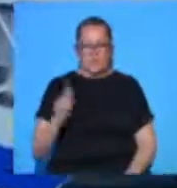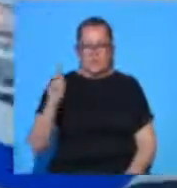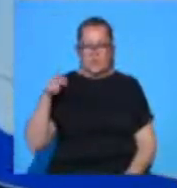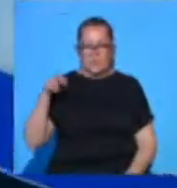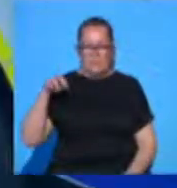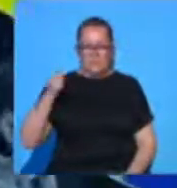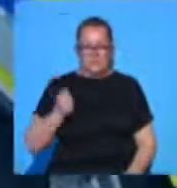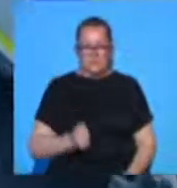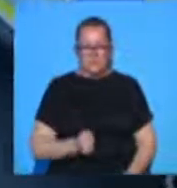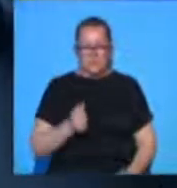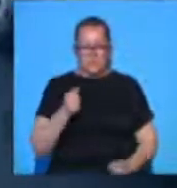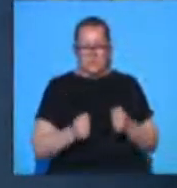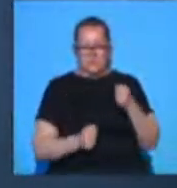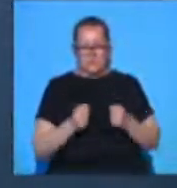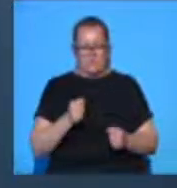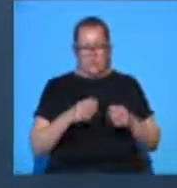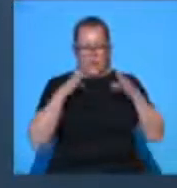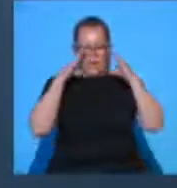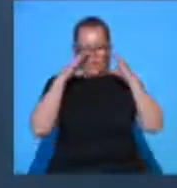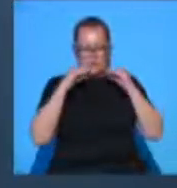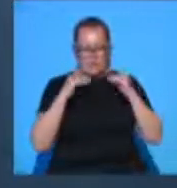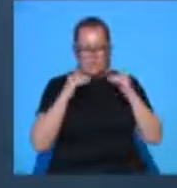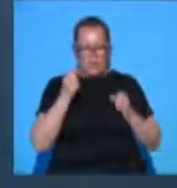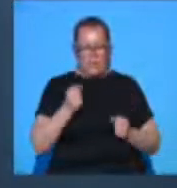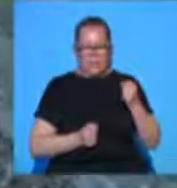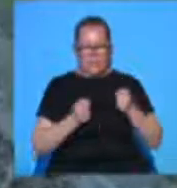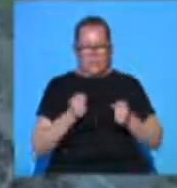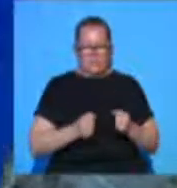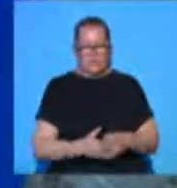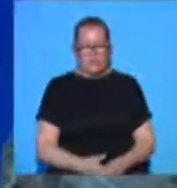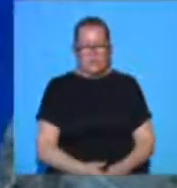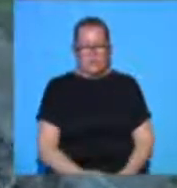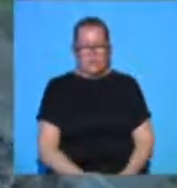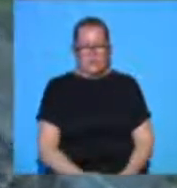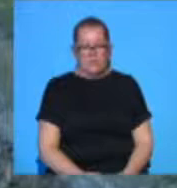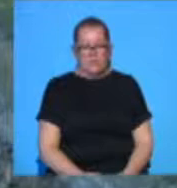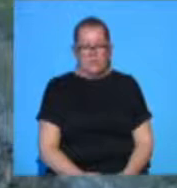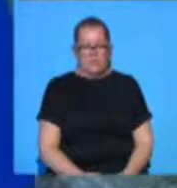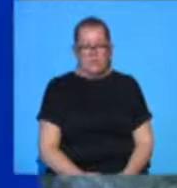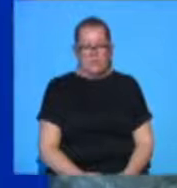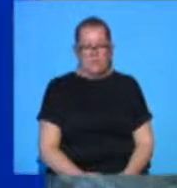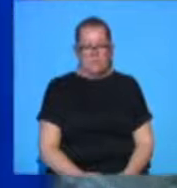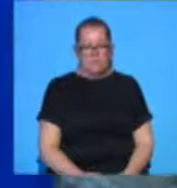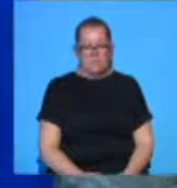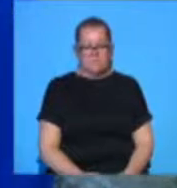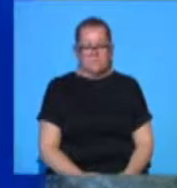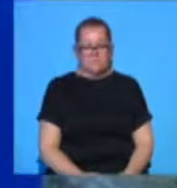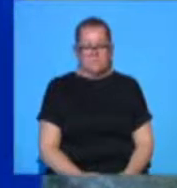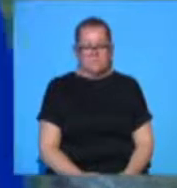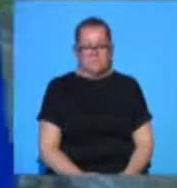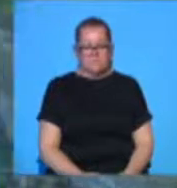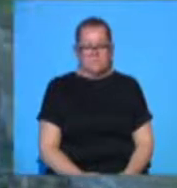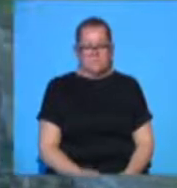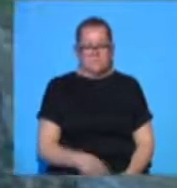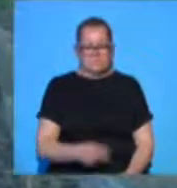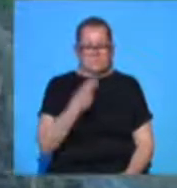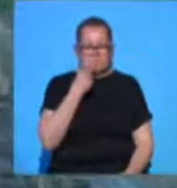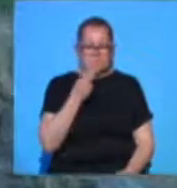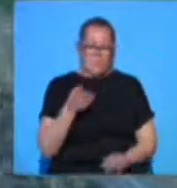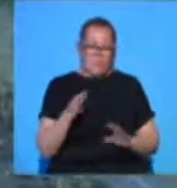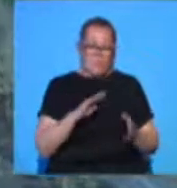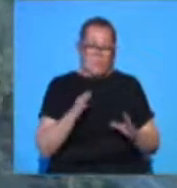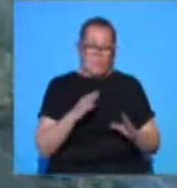Ghelmejoaia, șoferul antemergătorului ar fi adormit la volan. Cu siguranță a adormit la volan, pentru că l-am văzut de acolo la câteva metri, a venit